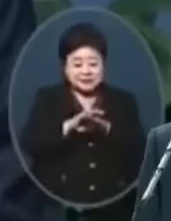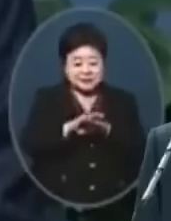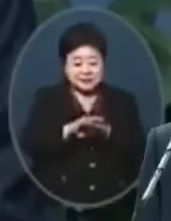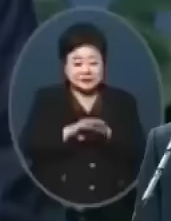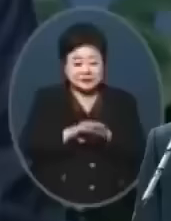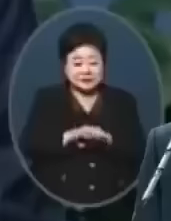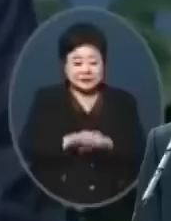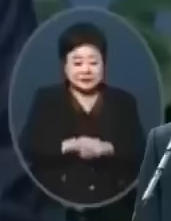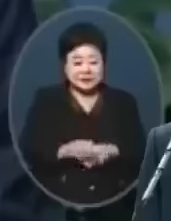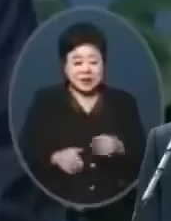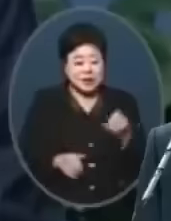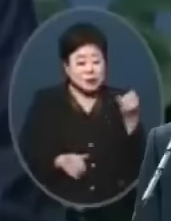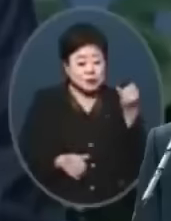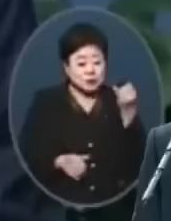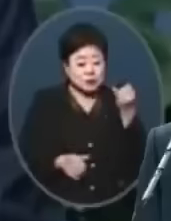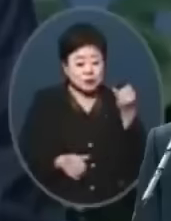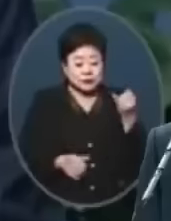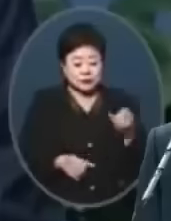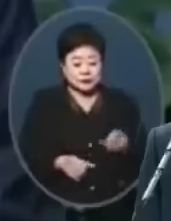둘이를